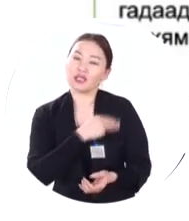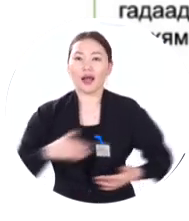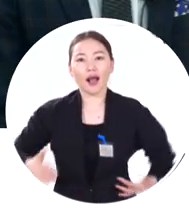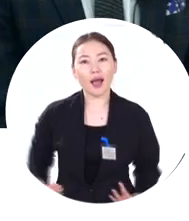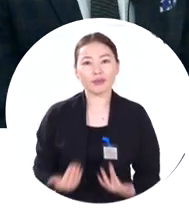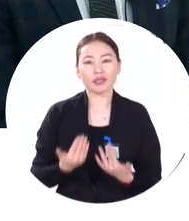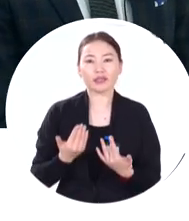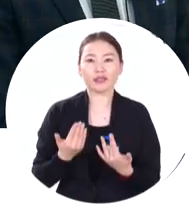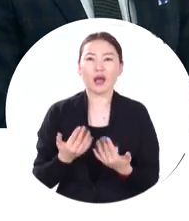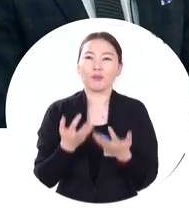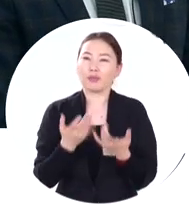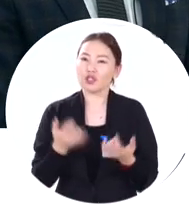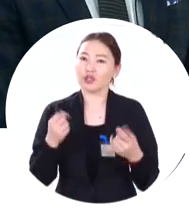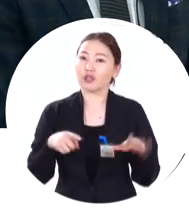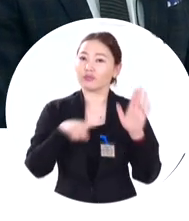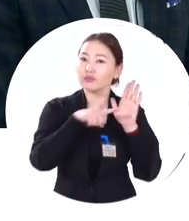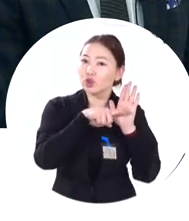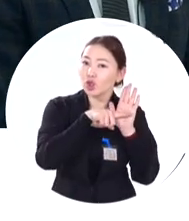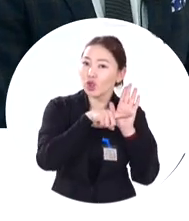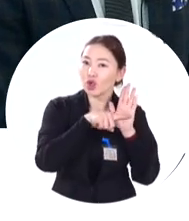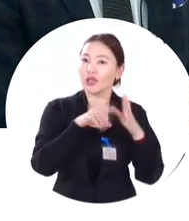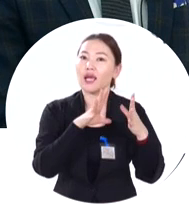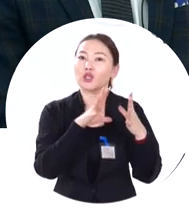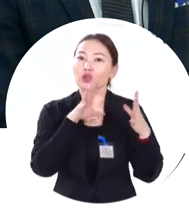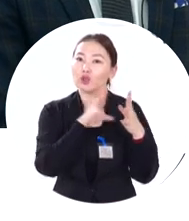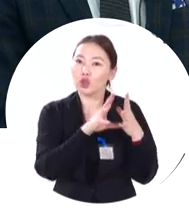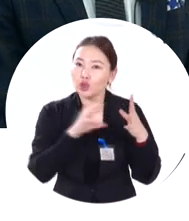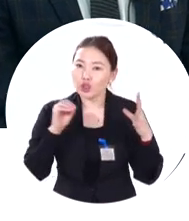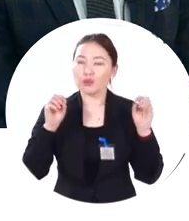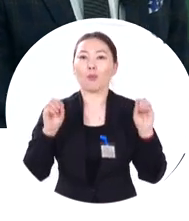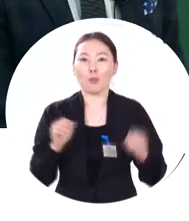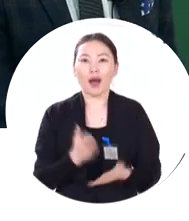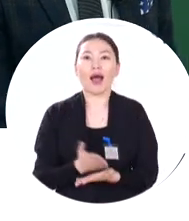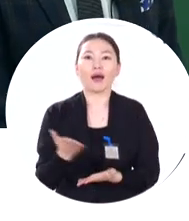гэж үзсэн. Бодлого маань ч өөрөө Монгол болон Ар Монголыг хятадын нэгэн муж болох